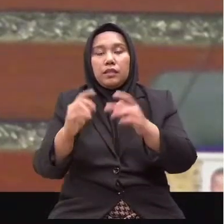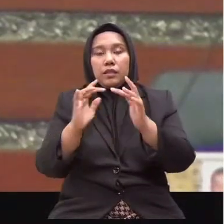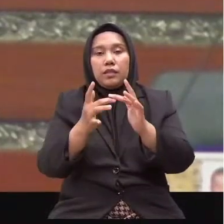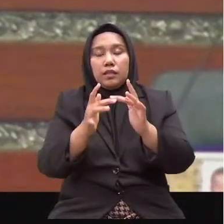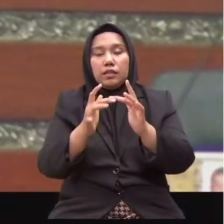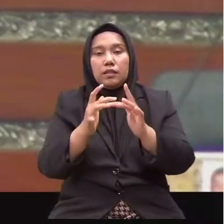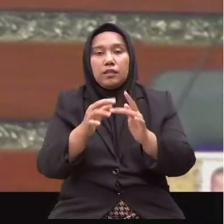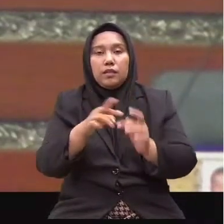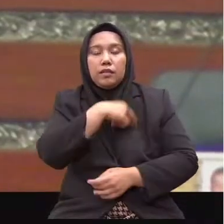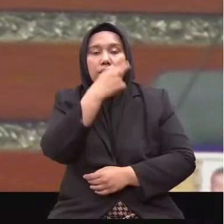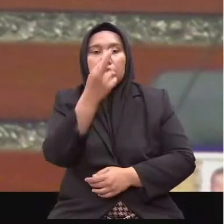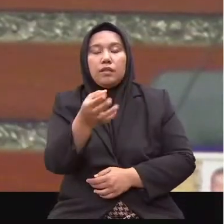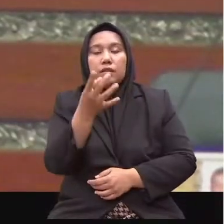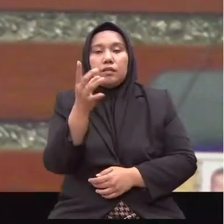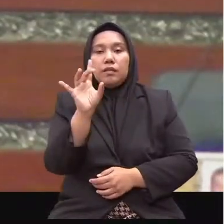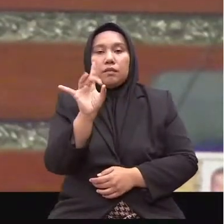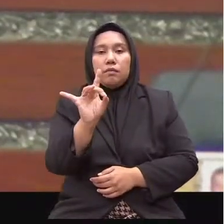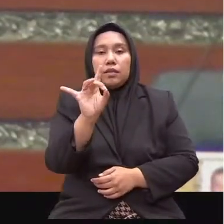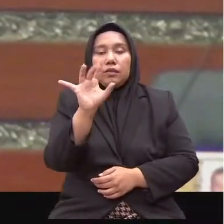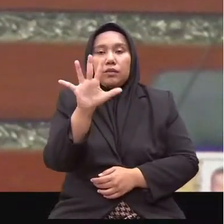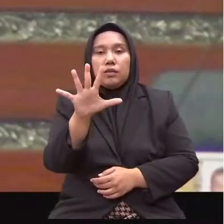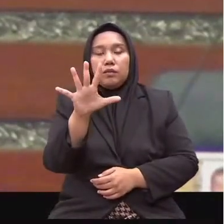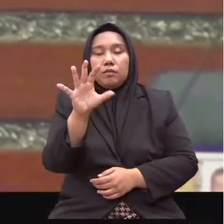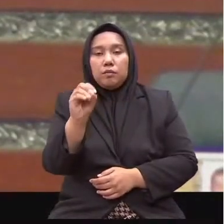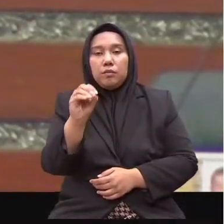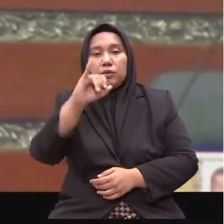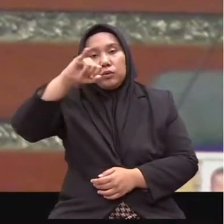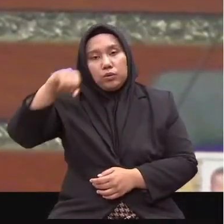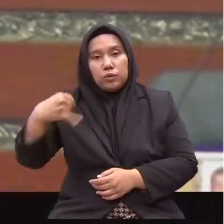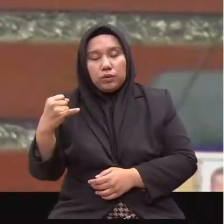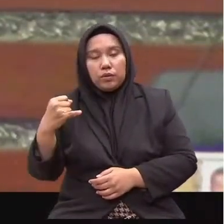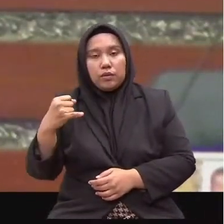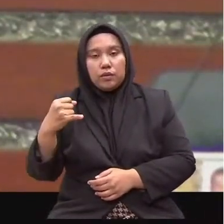kerugian 850 juta